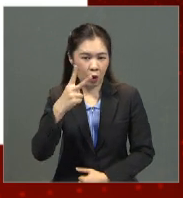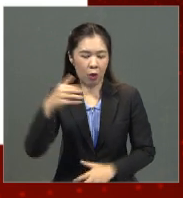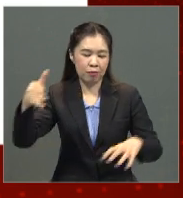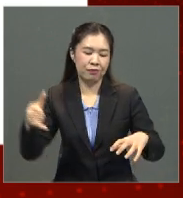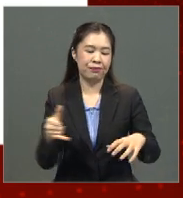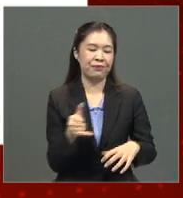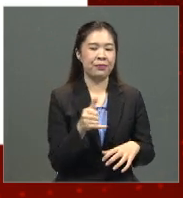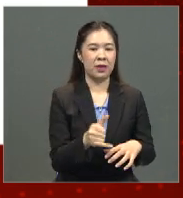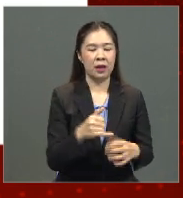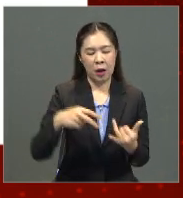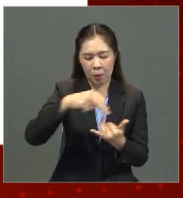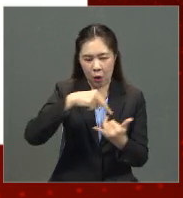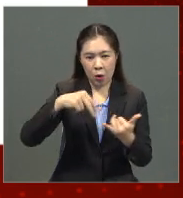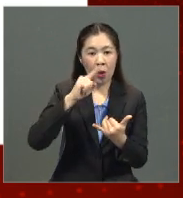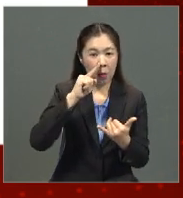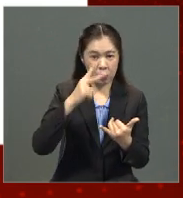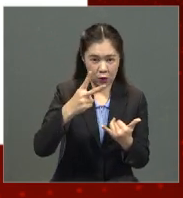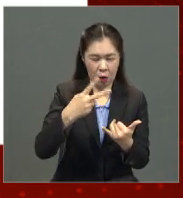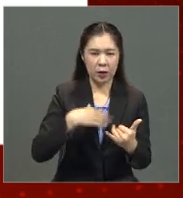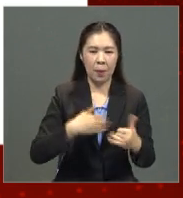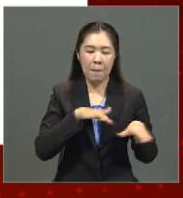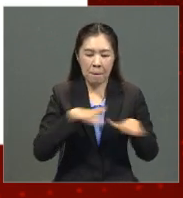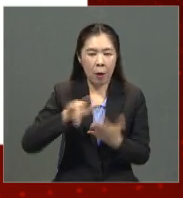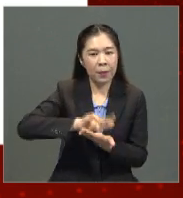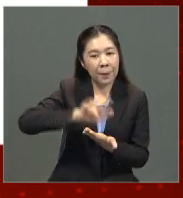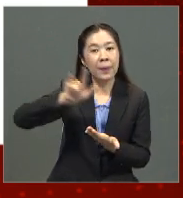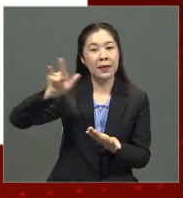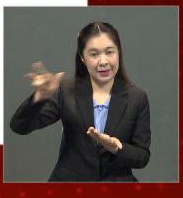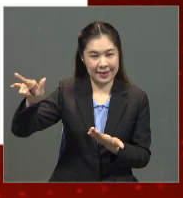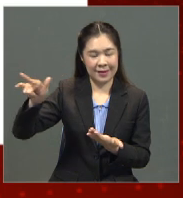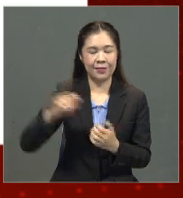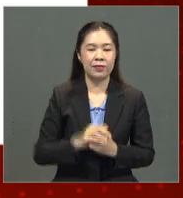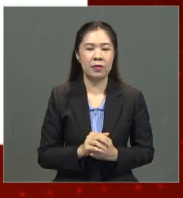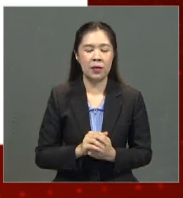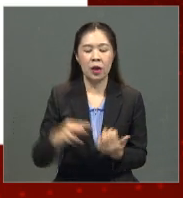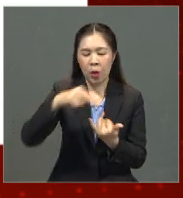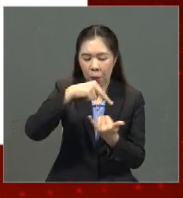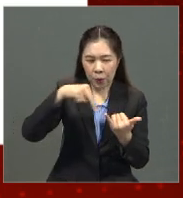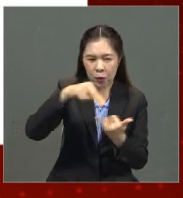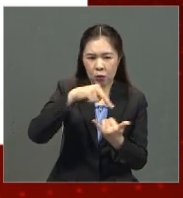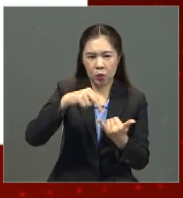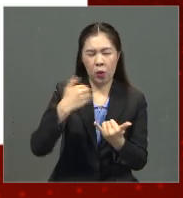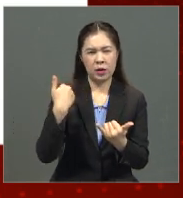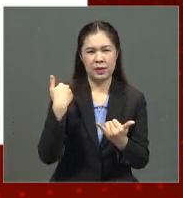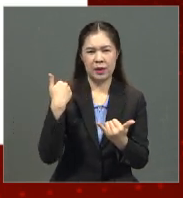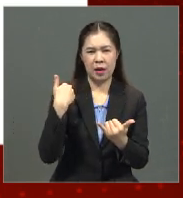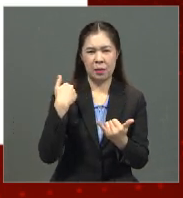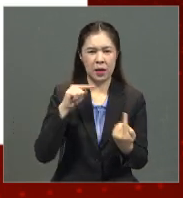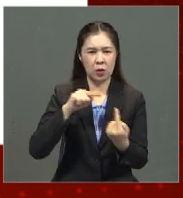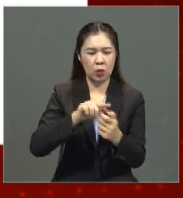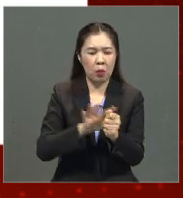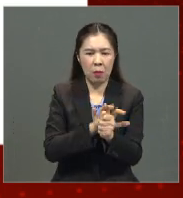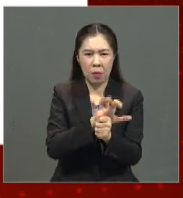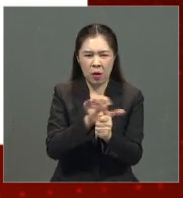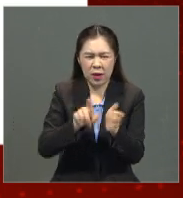เมื่อวันที่ 17สิงหาคมก็จะเตรียมเดินทางไปต่างประเทศจังหวัดที่มาตรวจสุขภาพเนี่ยก็ไปตรวจพบสารพันธุกรรมของเชื้อ